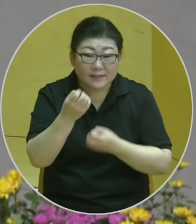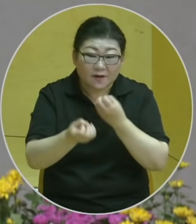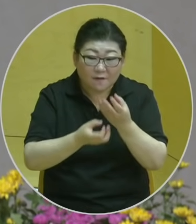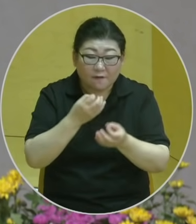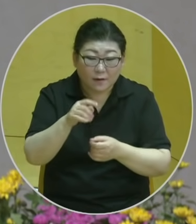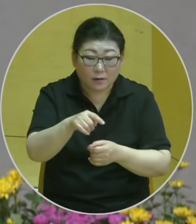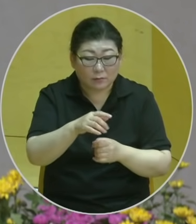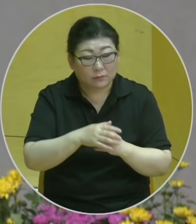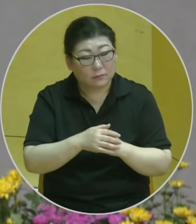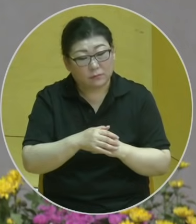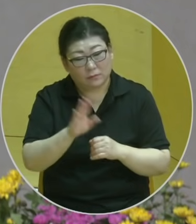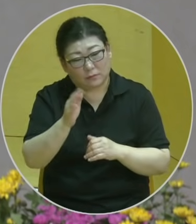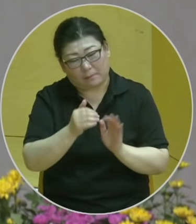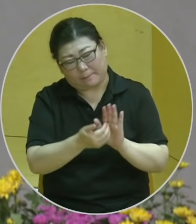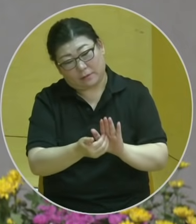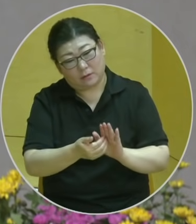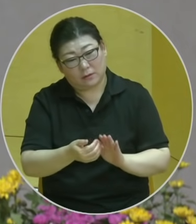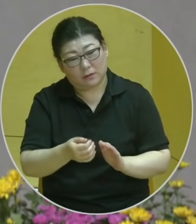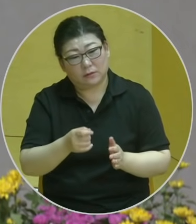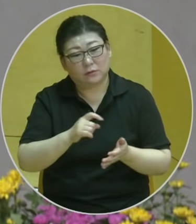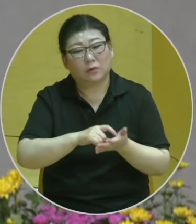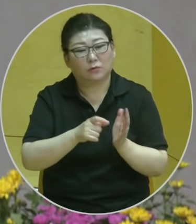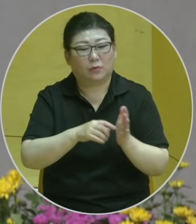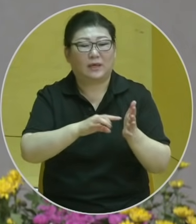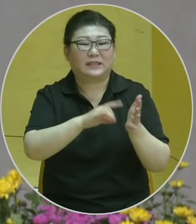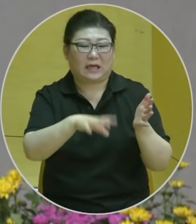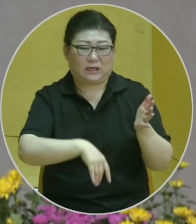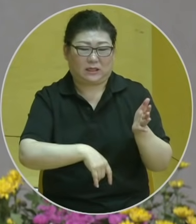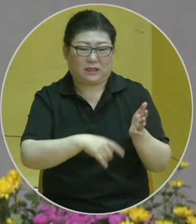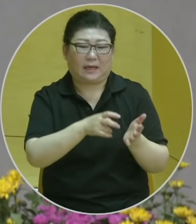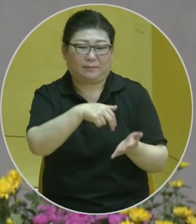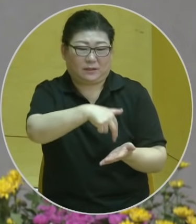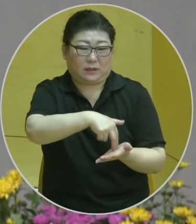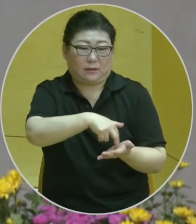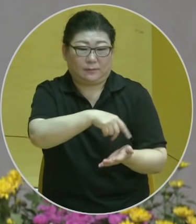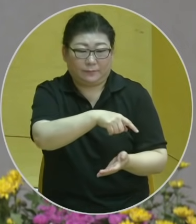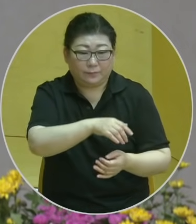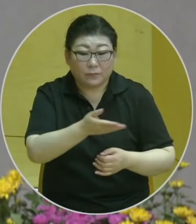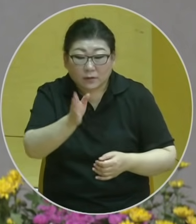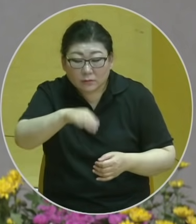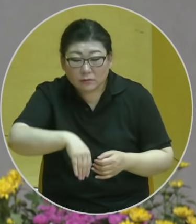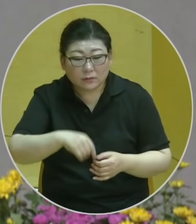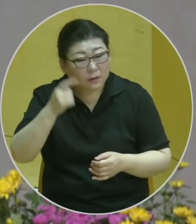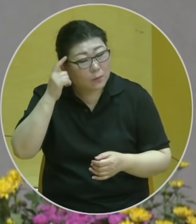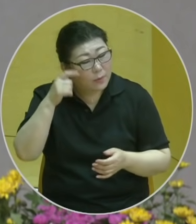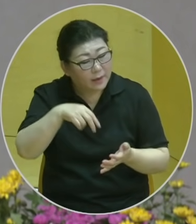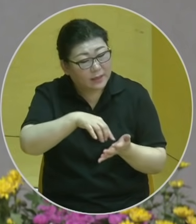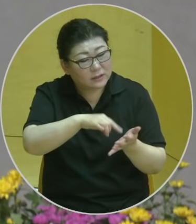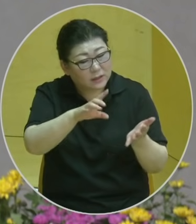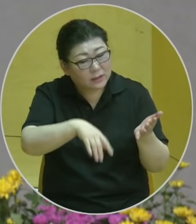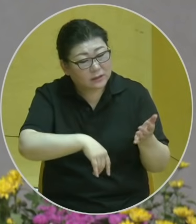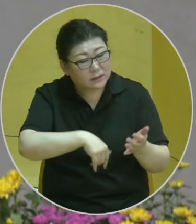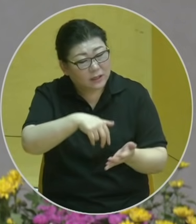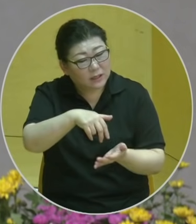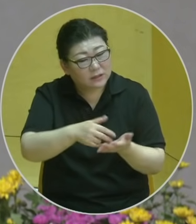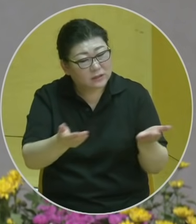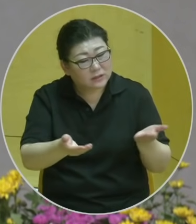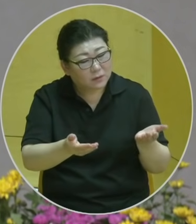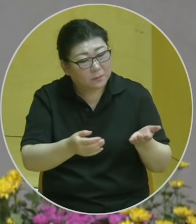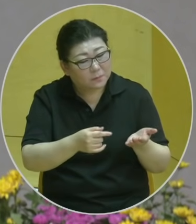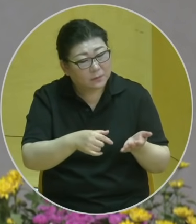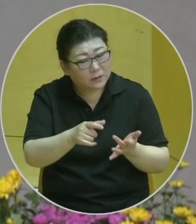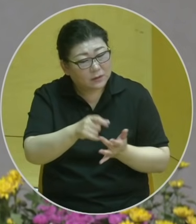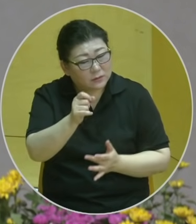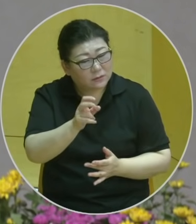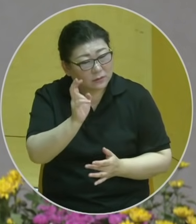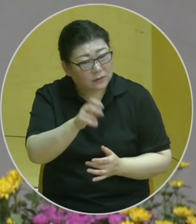불신의 직업이 바로 이 세리였기 때문입니다. 그럼에도 불구하고 그가 세리라는 직업을 택하였을 때는 아무도 꺾을 수 없었던